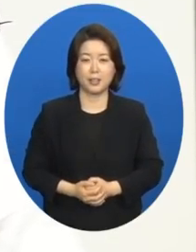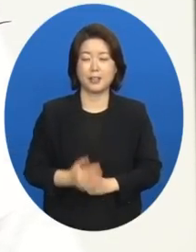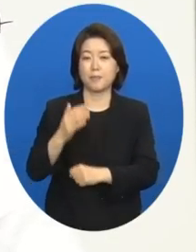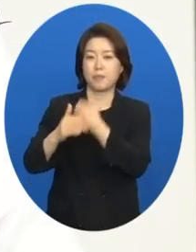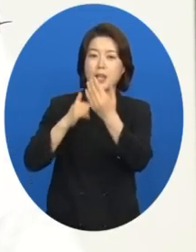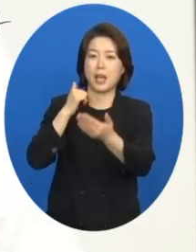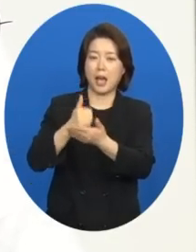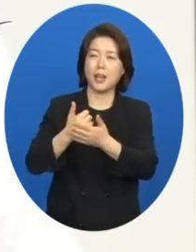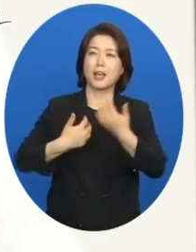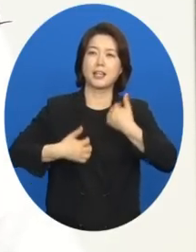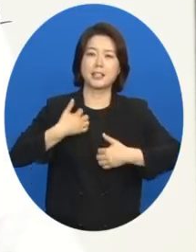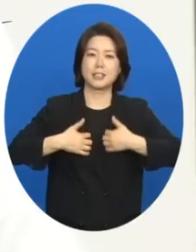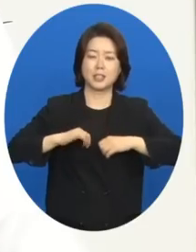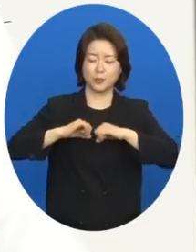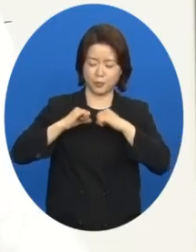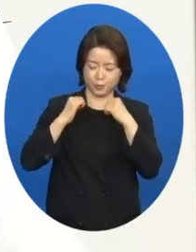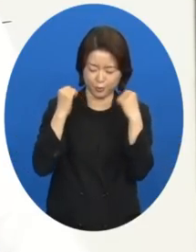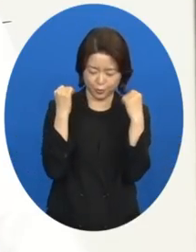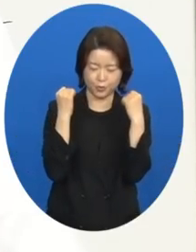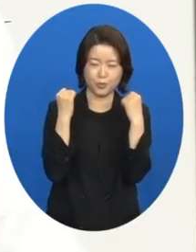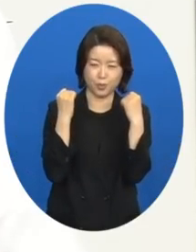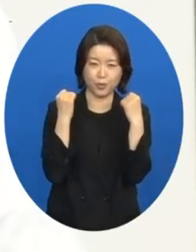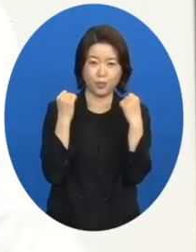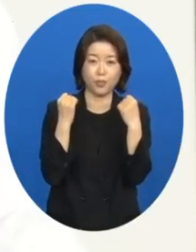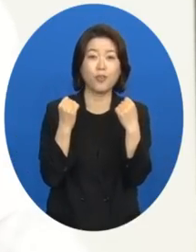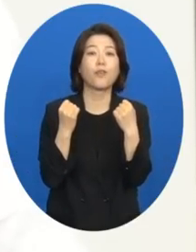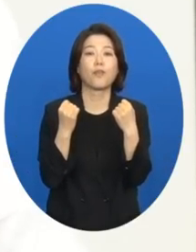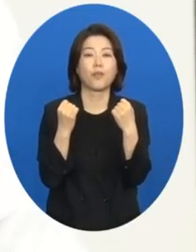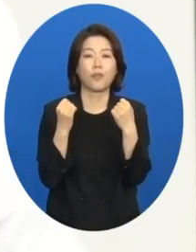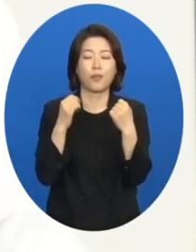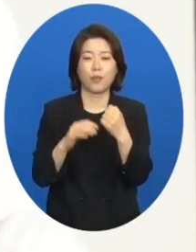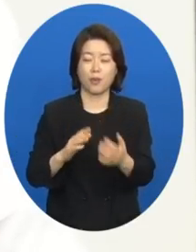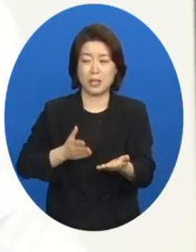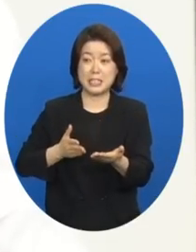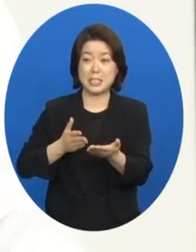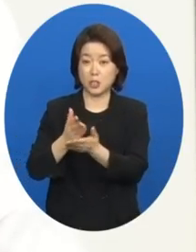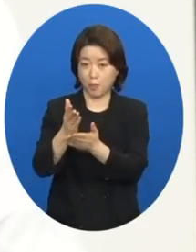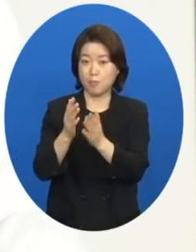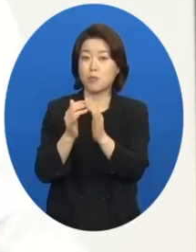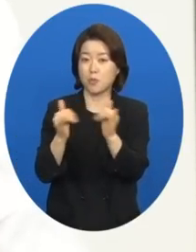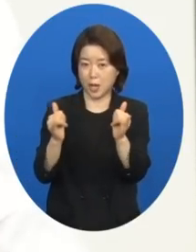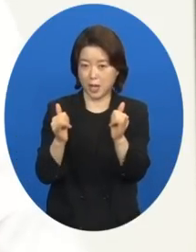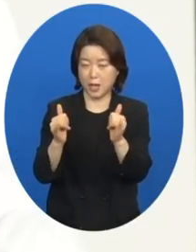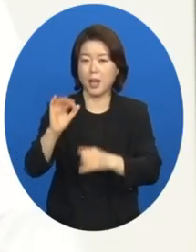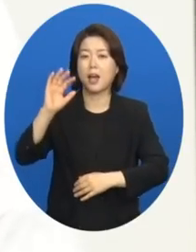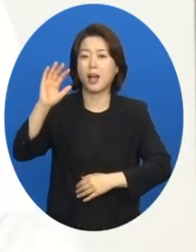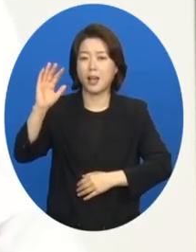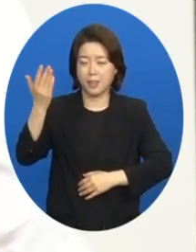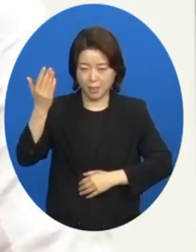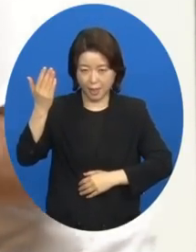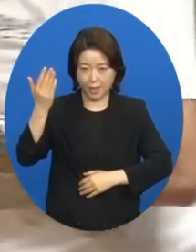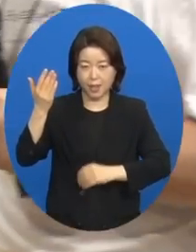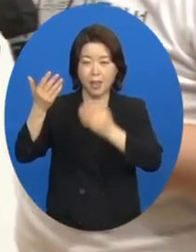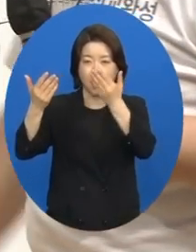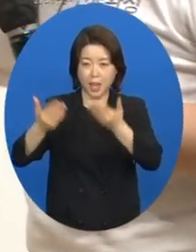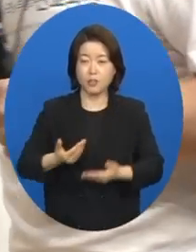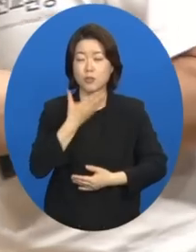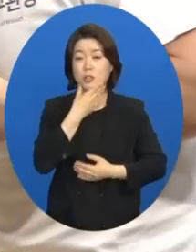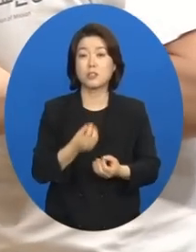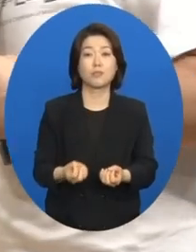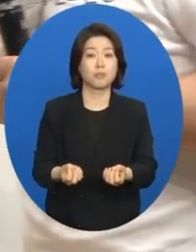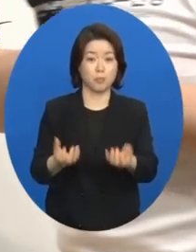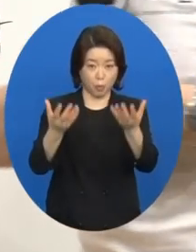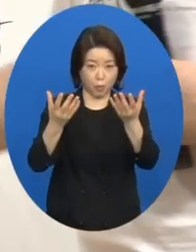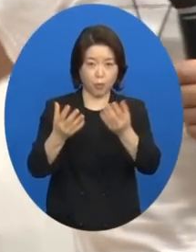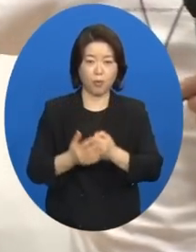하나님을 즐거이 순종하는 순종의 전문가가 되게 하신 축복이다.